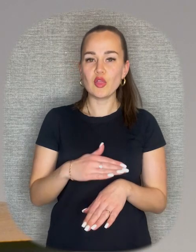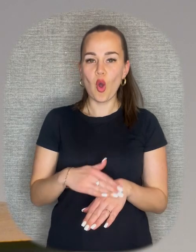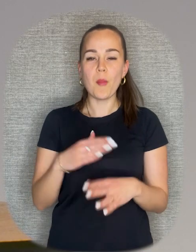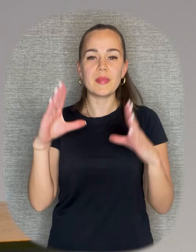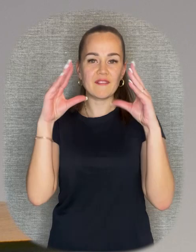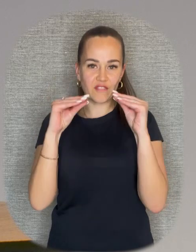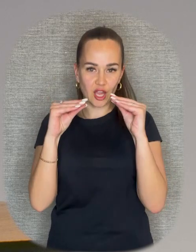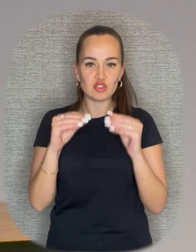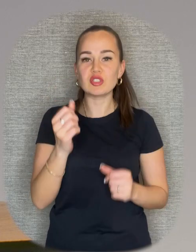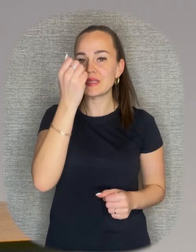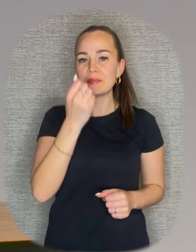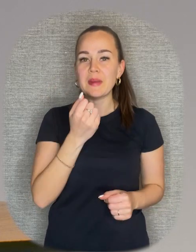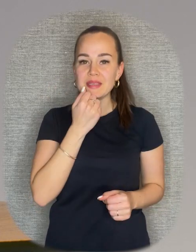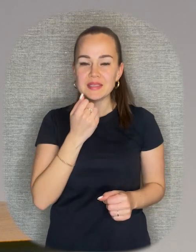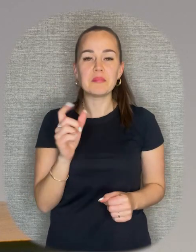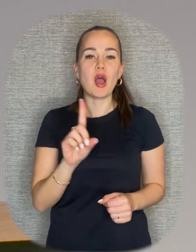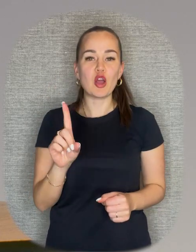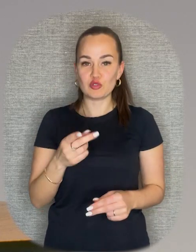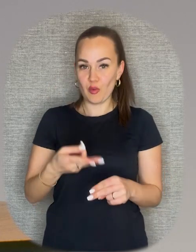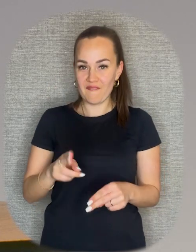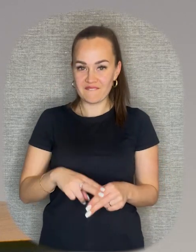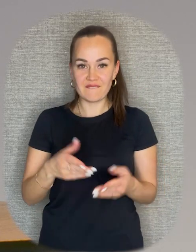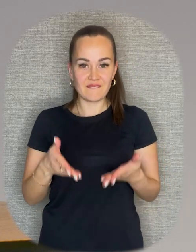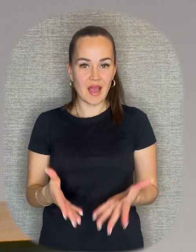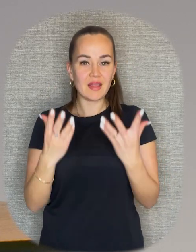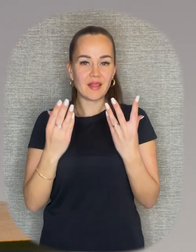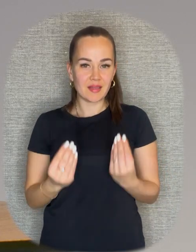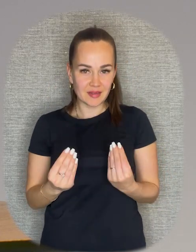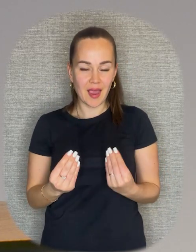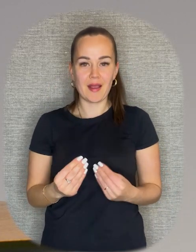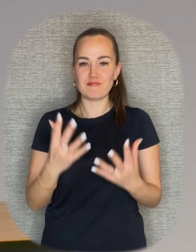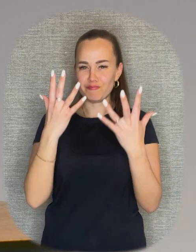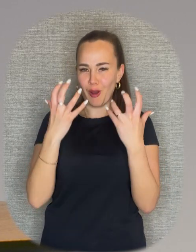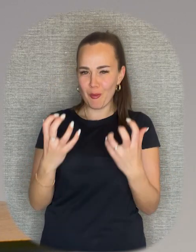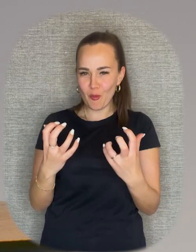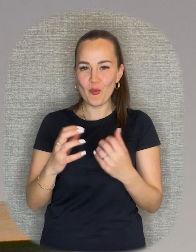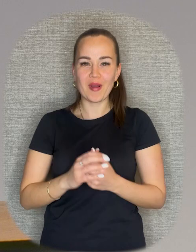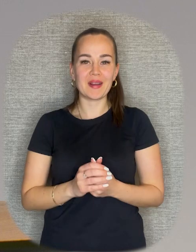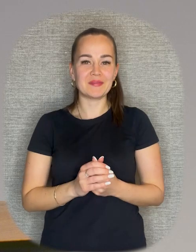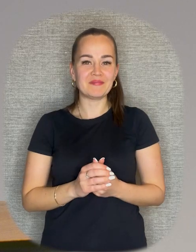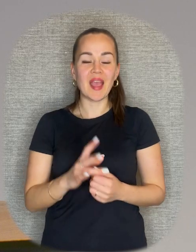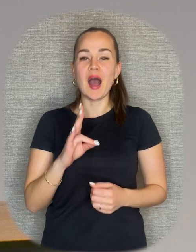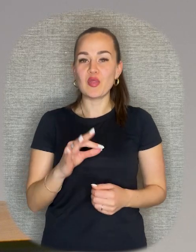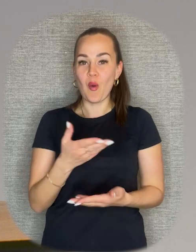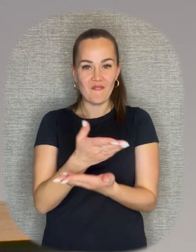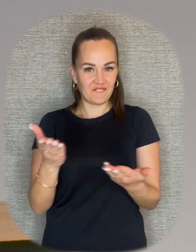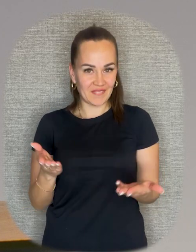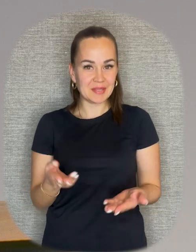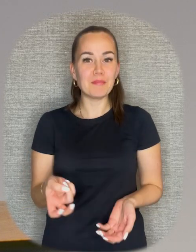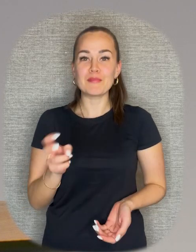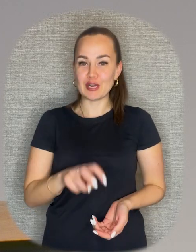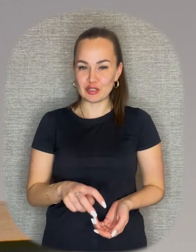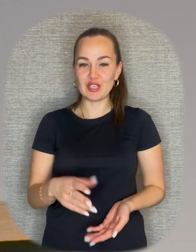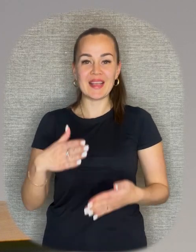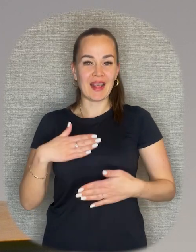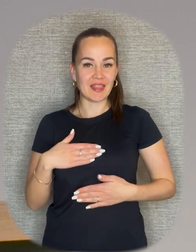Добрый вечер Спасибо что в этот день хмурый но тем не